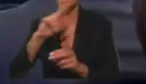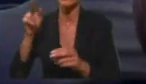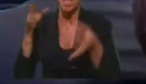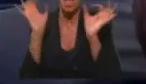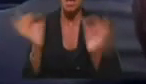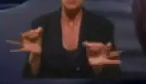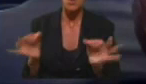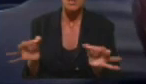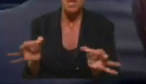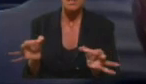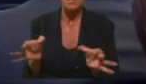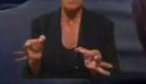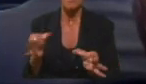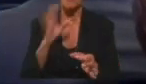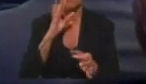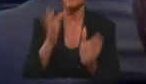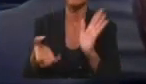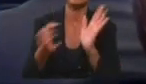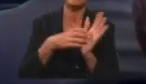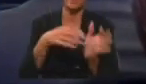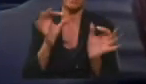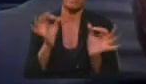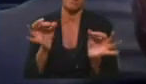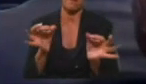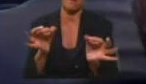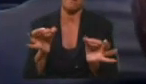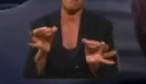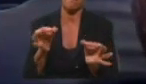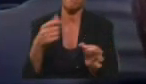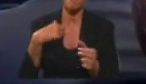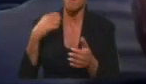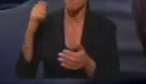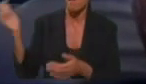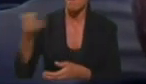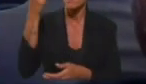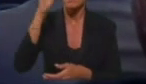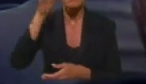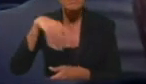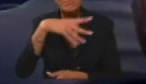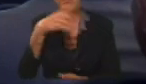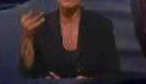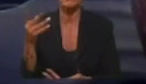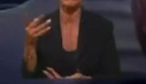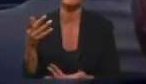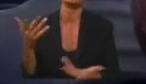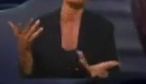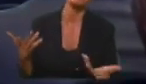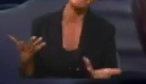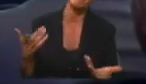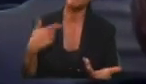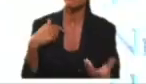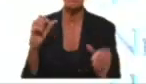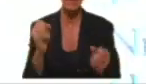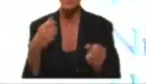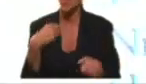jazdy, wrzucali jako post, tak, aktualny rozkład jazdy. No i niestety to nie działa tak, że wyszukiwarka,